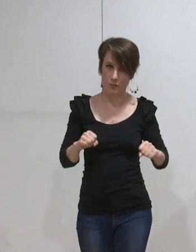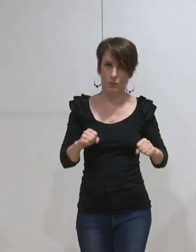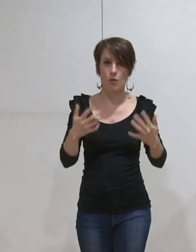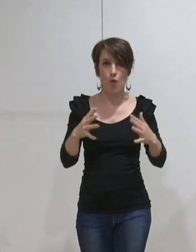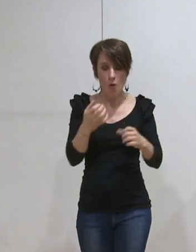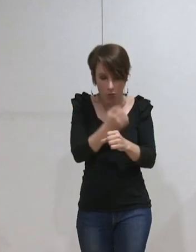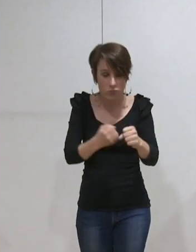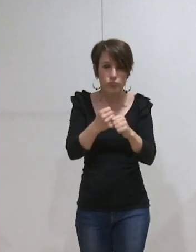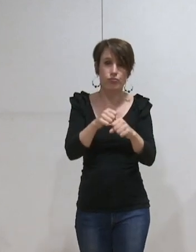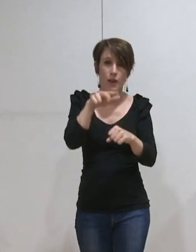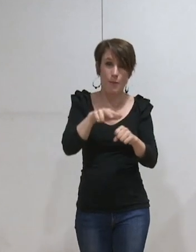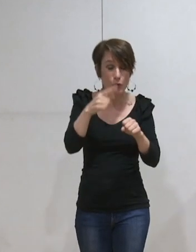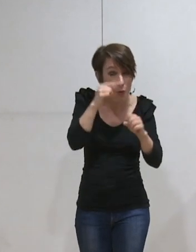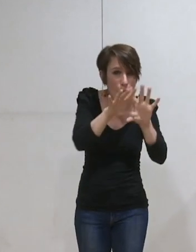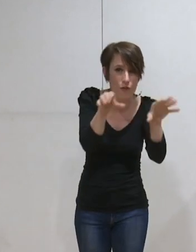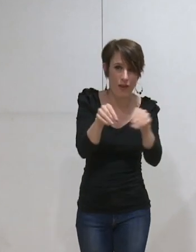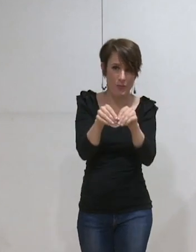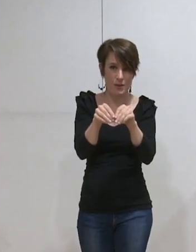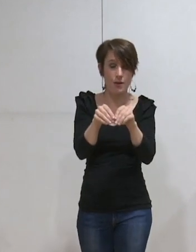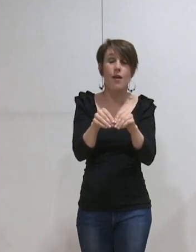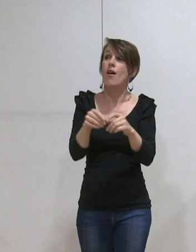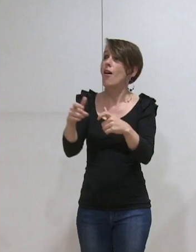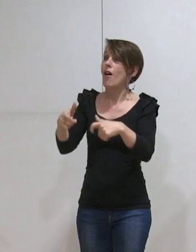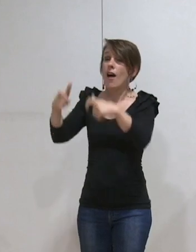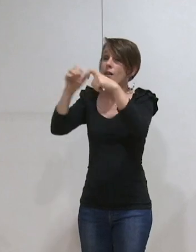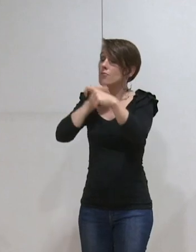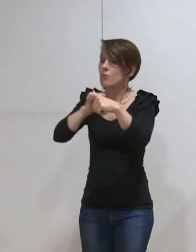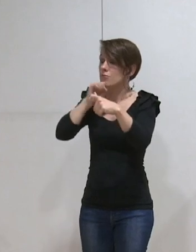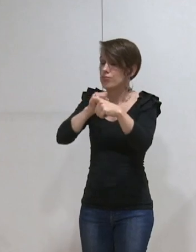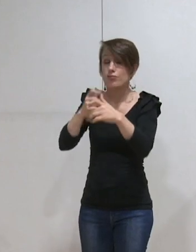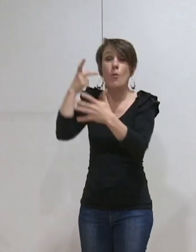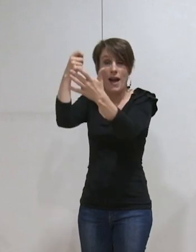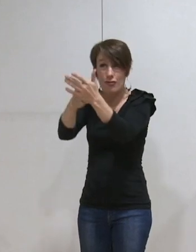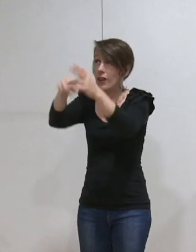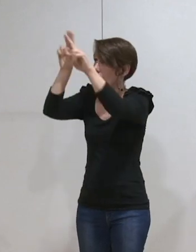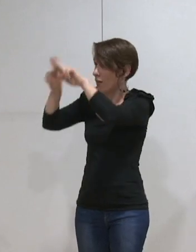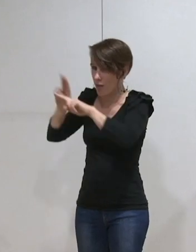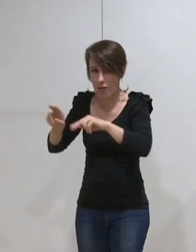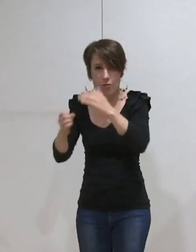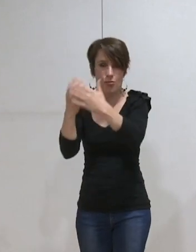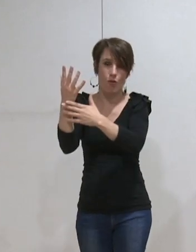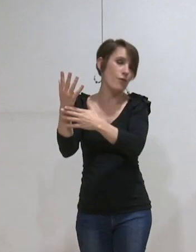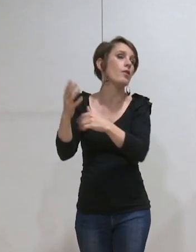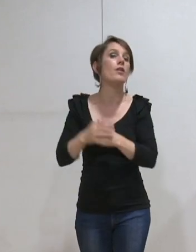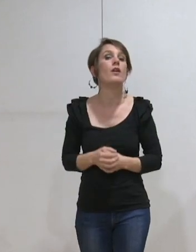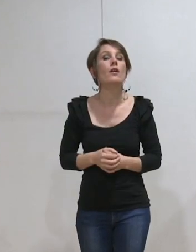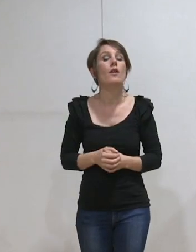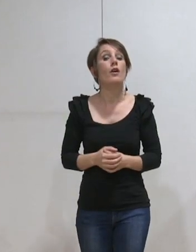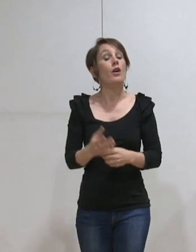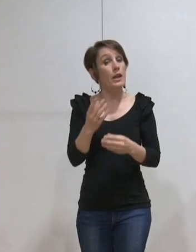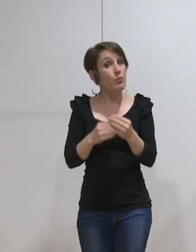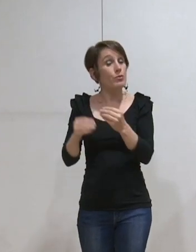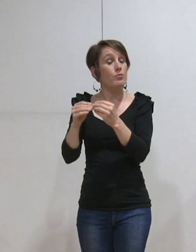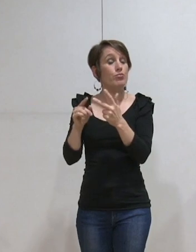familiaux avec des acquisitions amélioration 50 en plus des 309 et puis